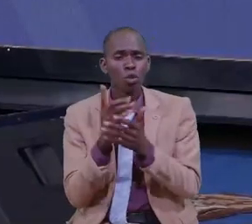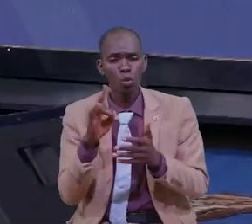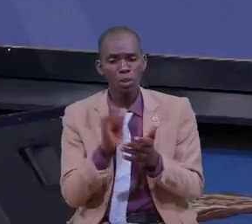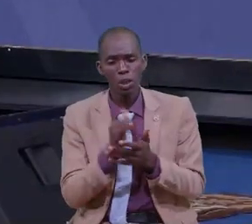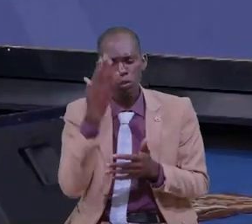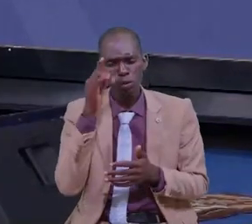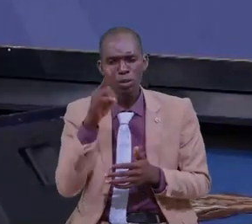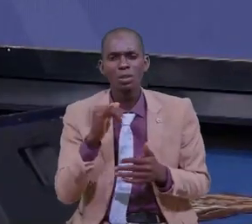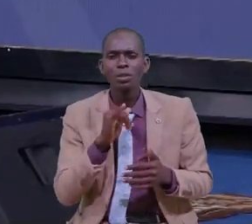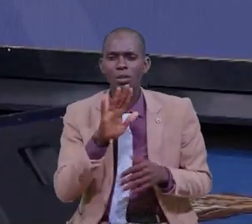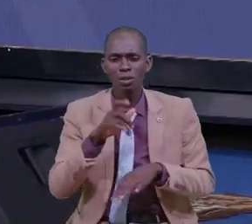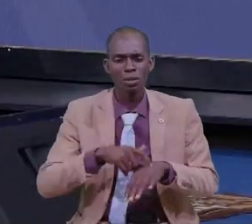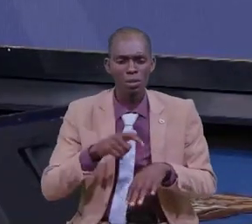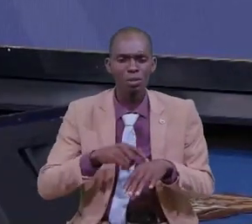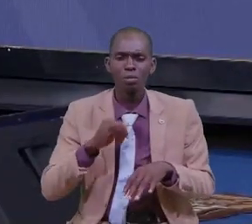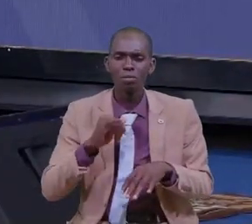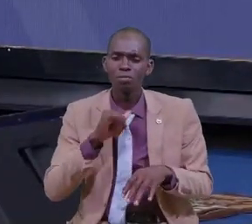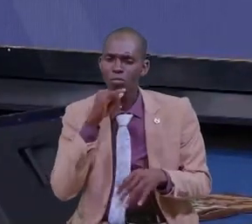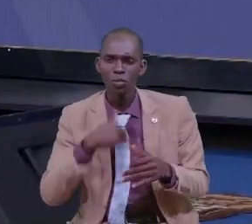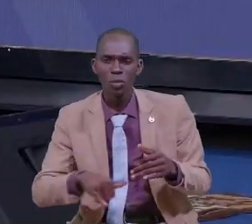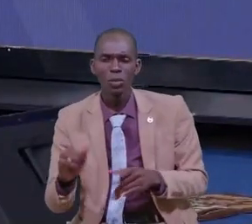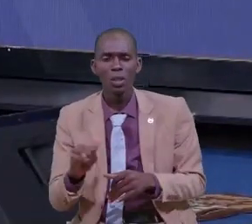qui sait qu'il n'a pas atteint le sommet,